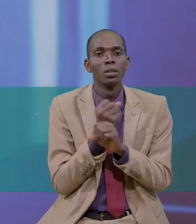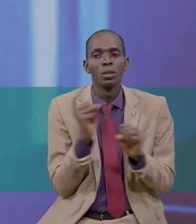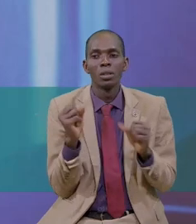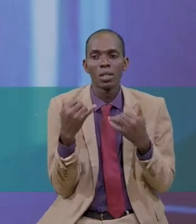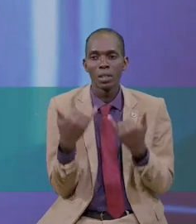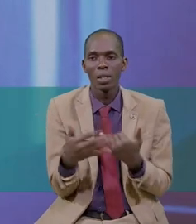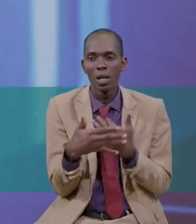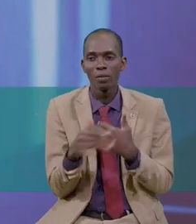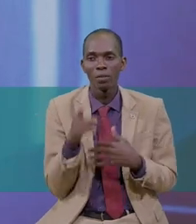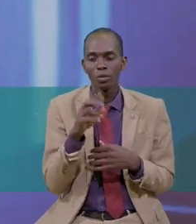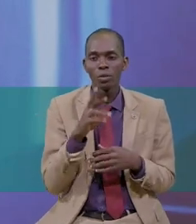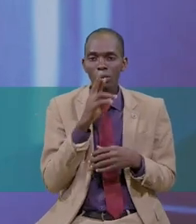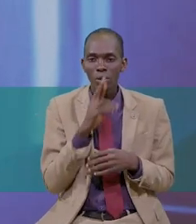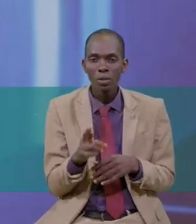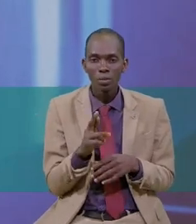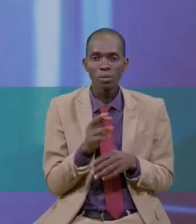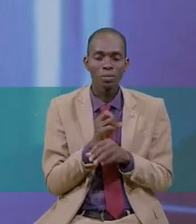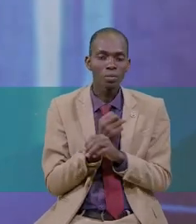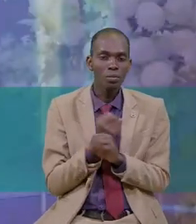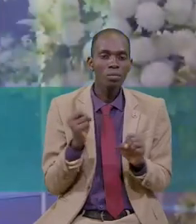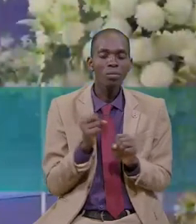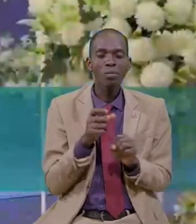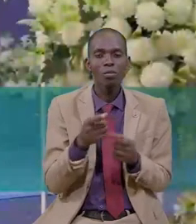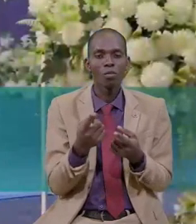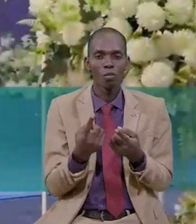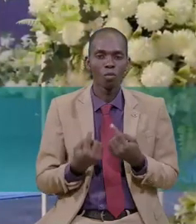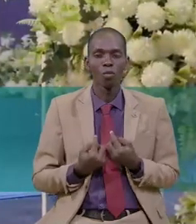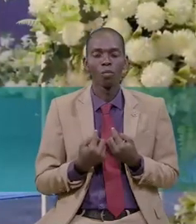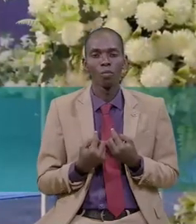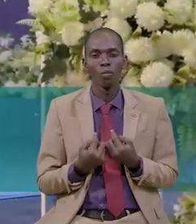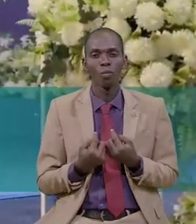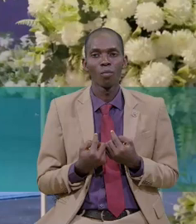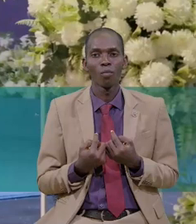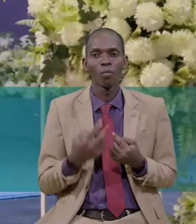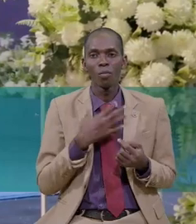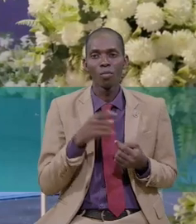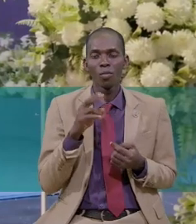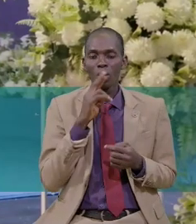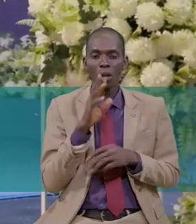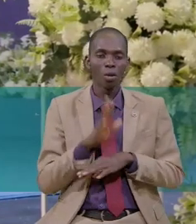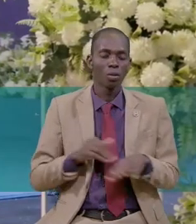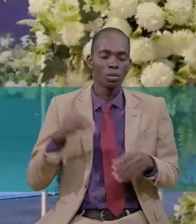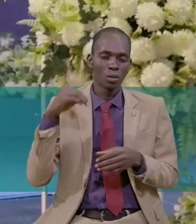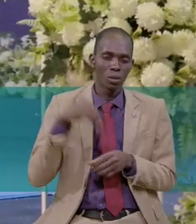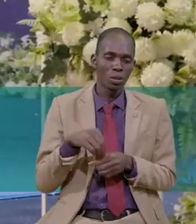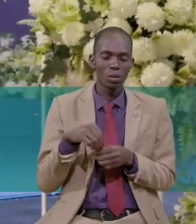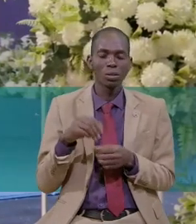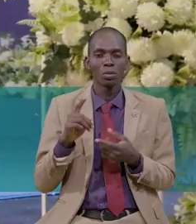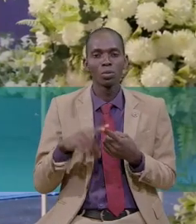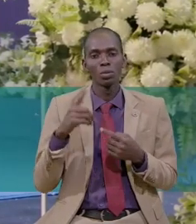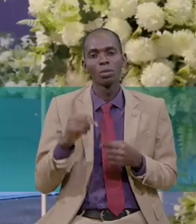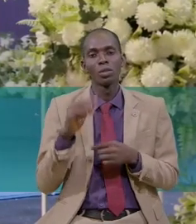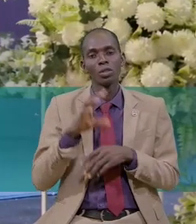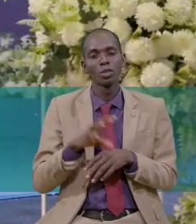viens dans l'Église, l'Ecclésia, les appeler hors du monde et appeler dans le royaume de Dieu. Maintenant,